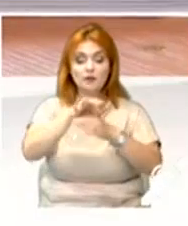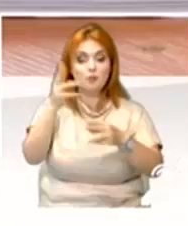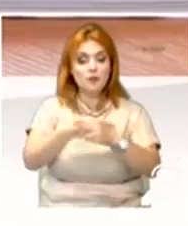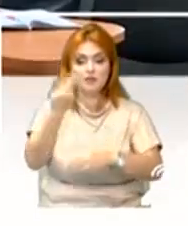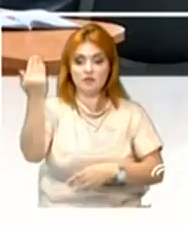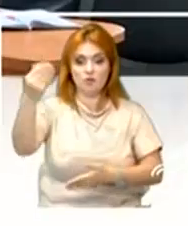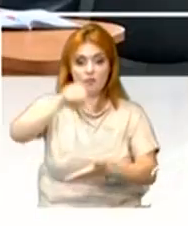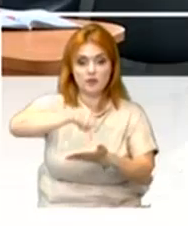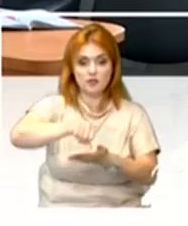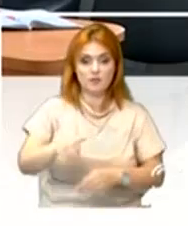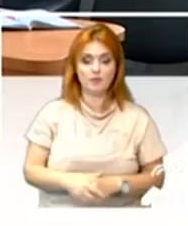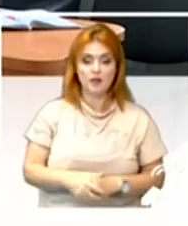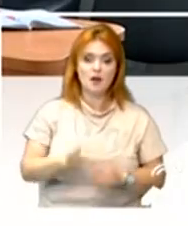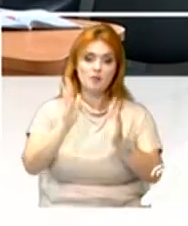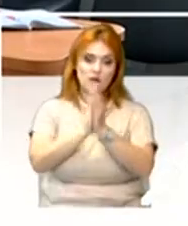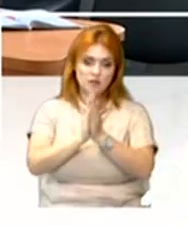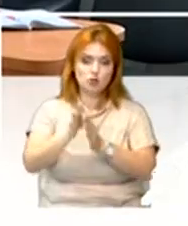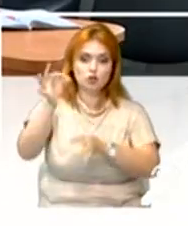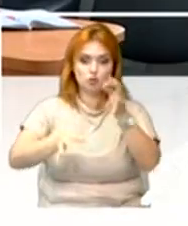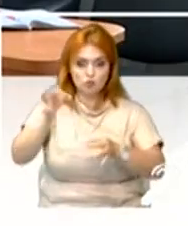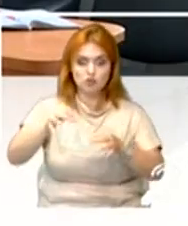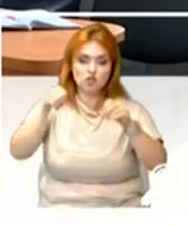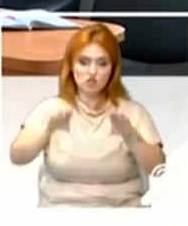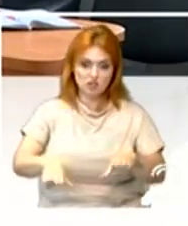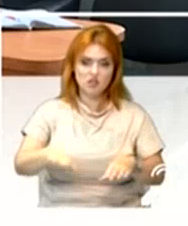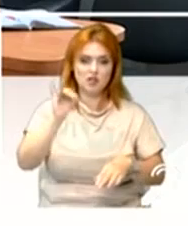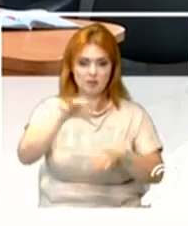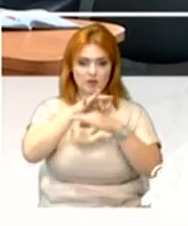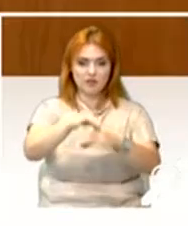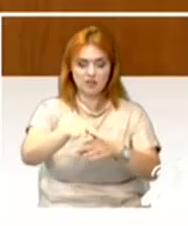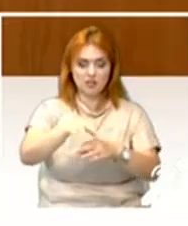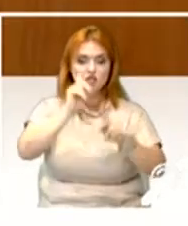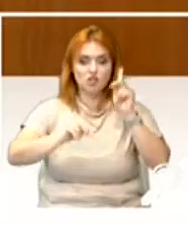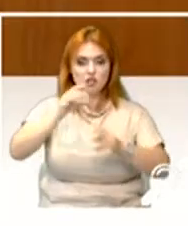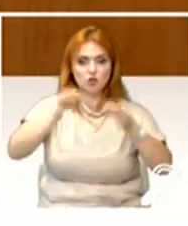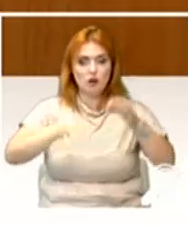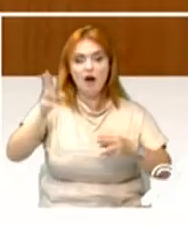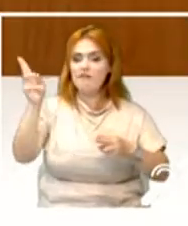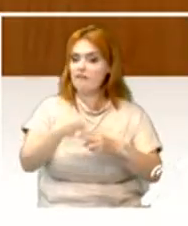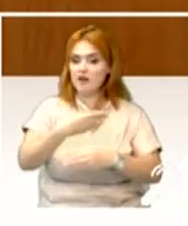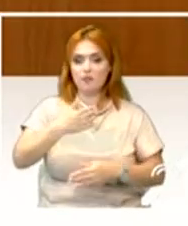mea. Să-i încredințez instanței și să judecată să se desfășoare în lipsa mea.